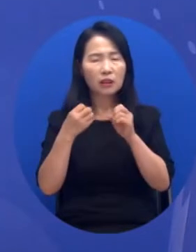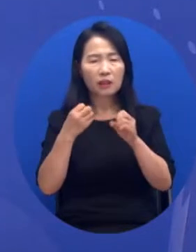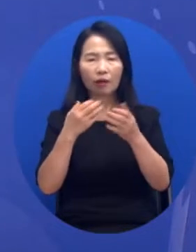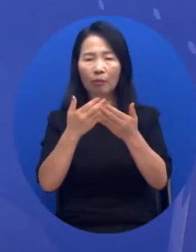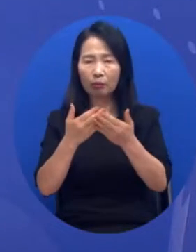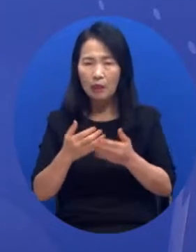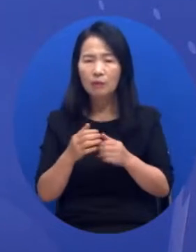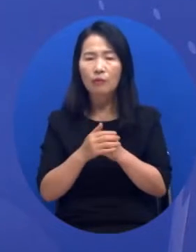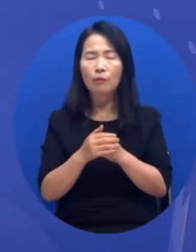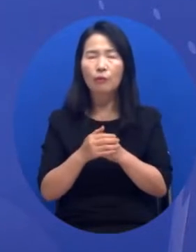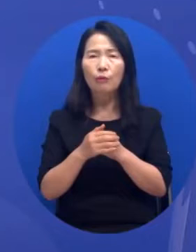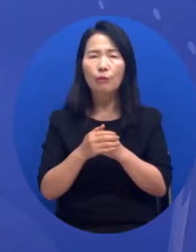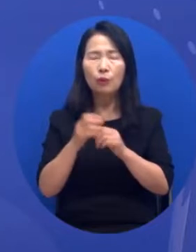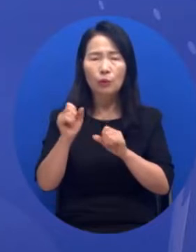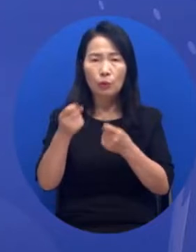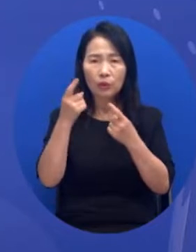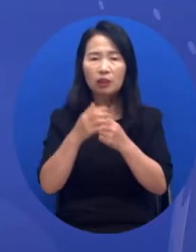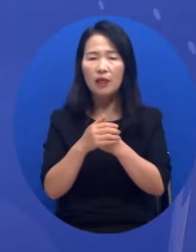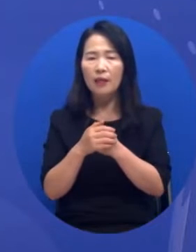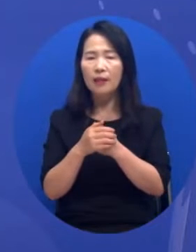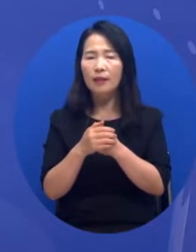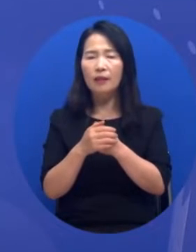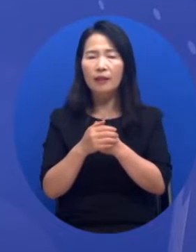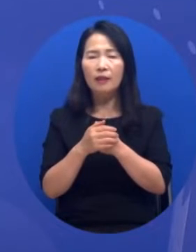또 동시에 같이